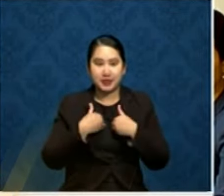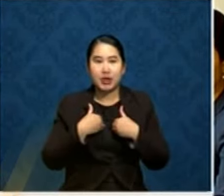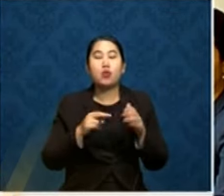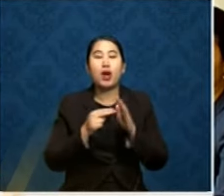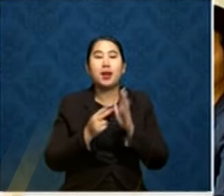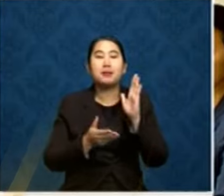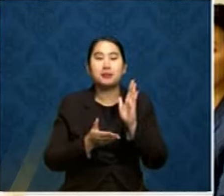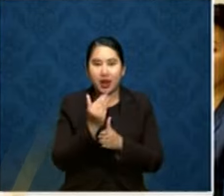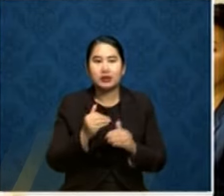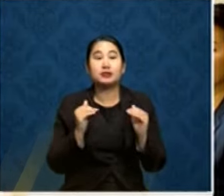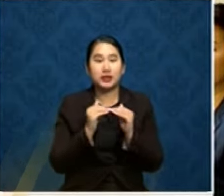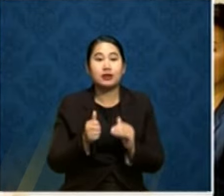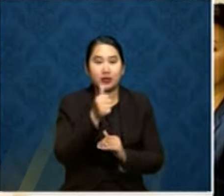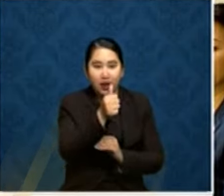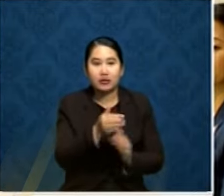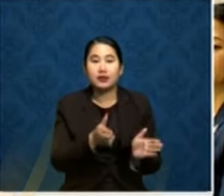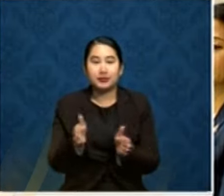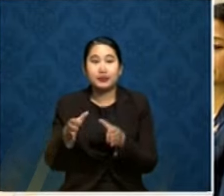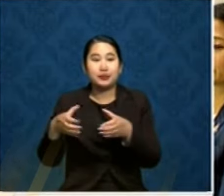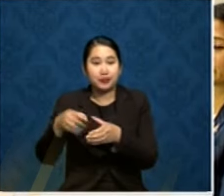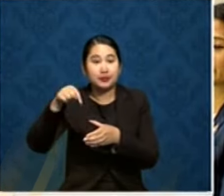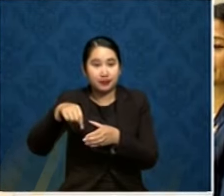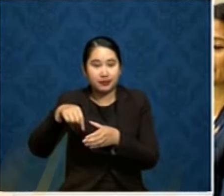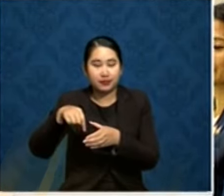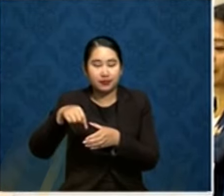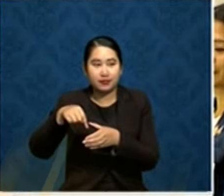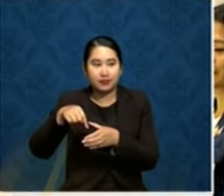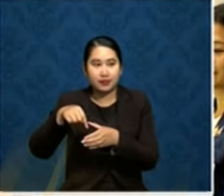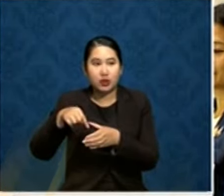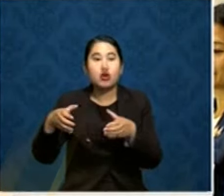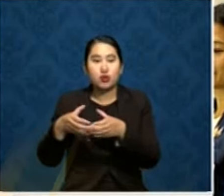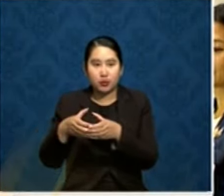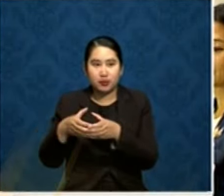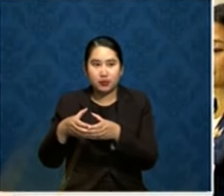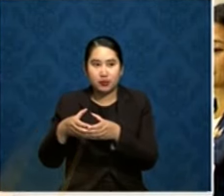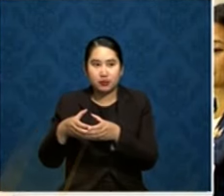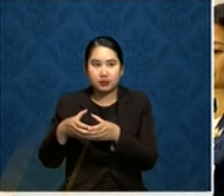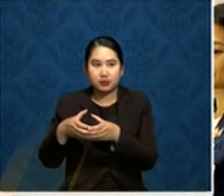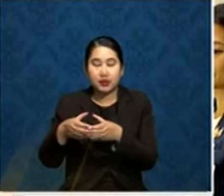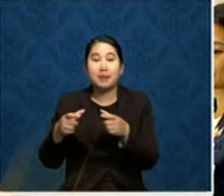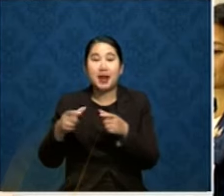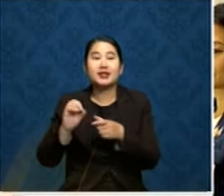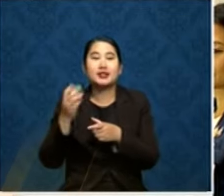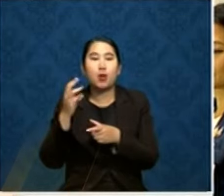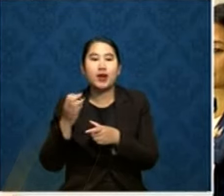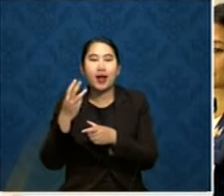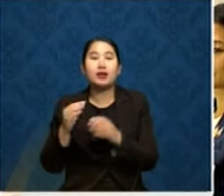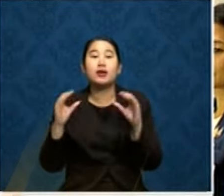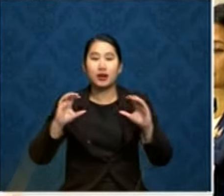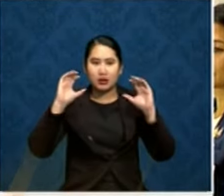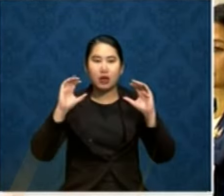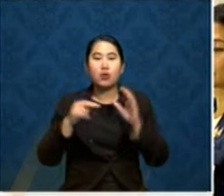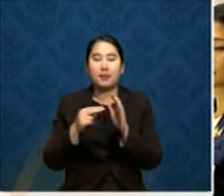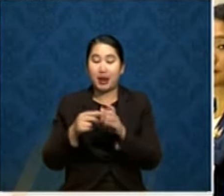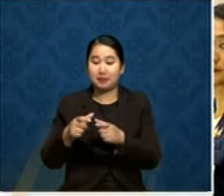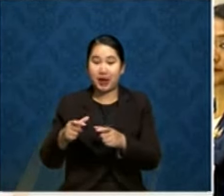ถือว่าเป็นผู้ที่มีสิทธิ์ส่วนที่ 2คือกลุ่มของกลุ่มปอบางซึ่งเป็นผู้รับบัตรสวัสดิการแห่งรัฐแต่เงินจะไม่ได้ผ่าน